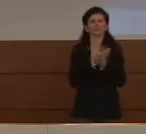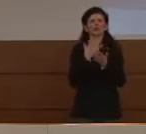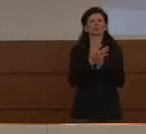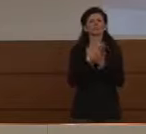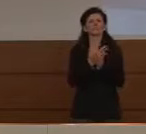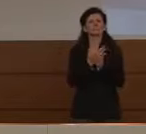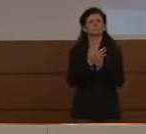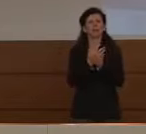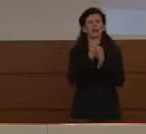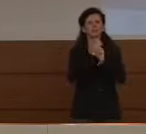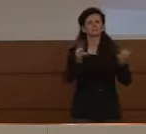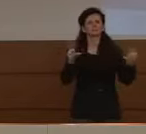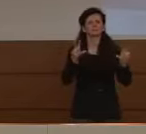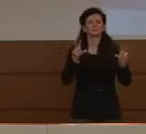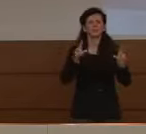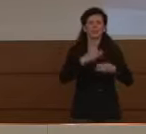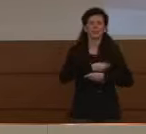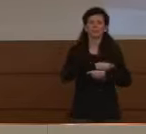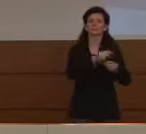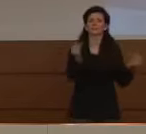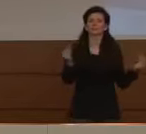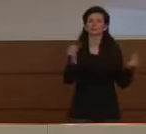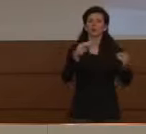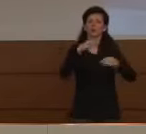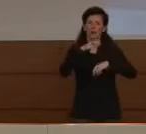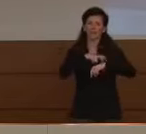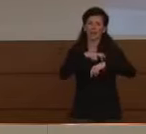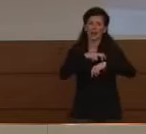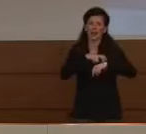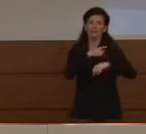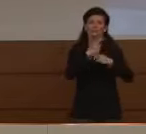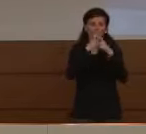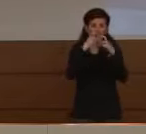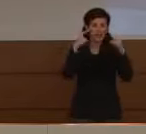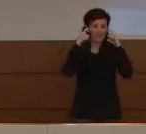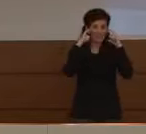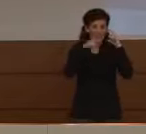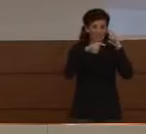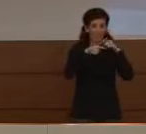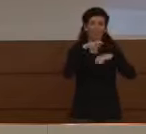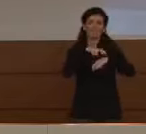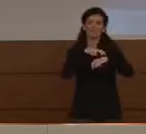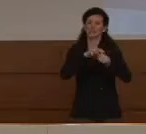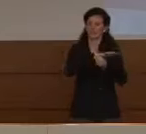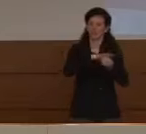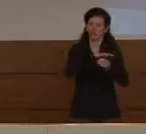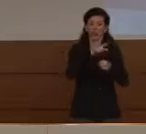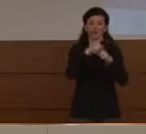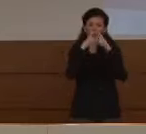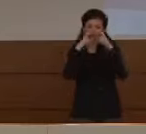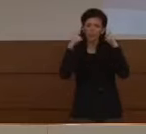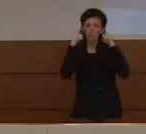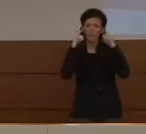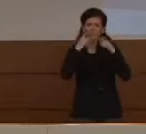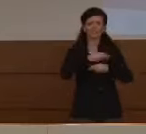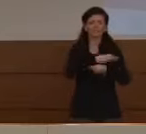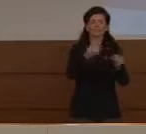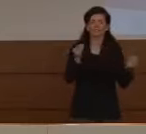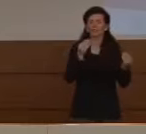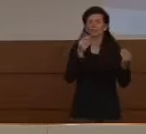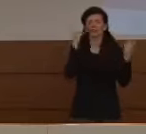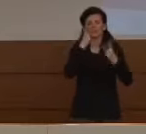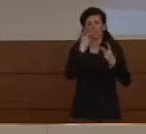ai medici di base si tratta di mascherine che sono state distribuite per un logistico